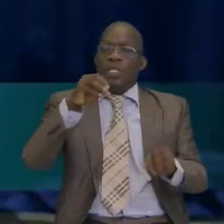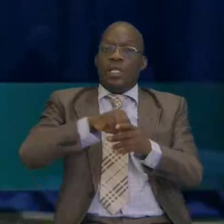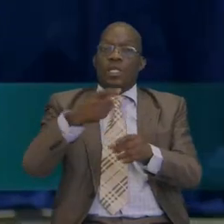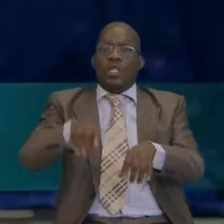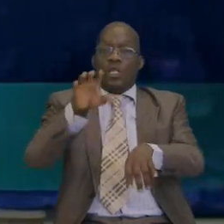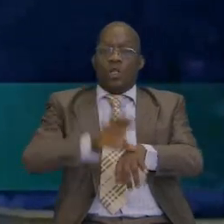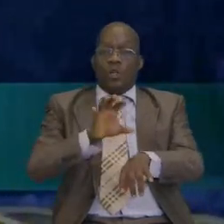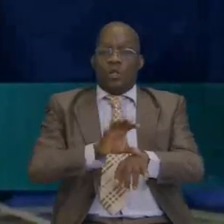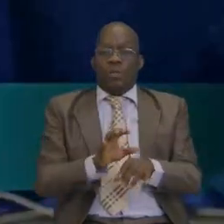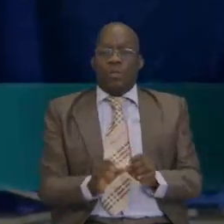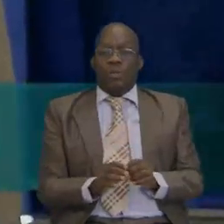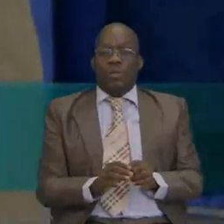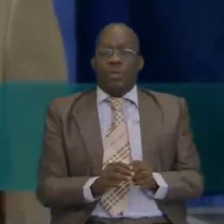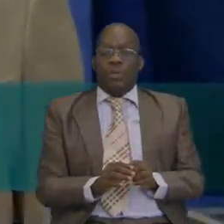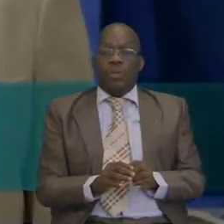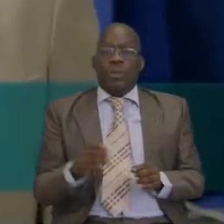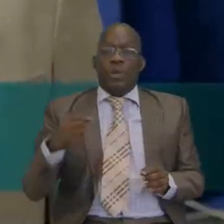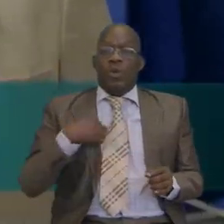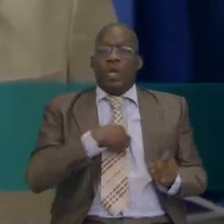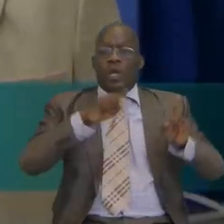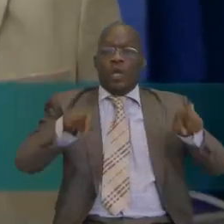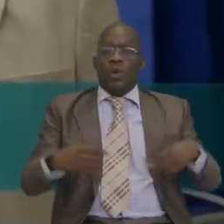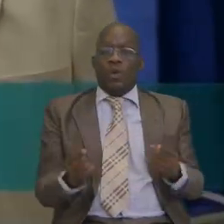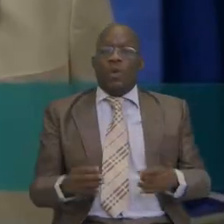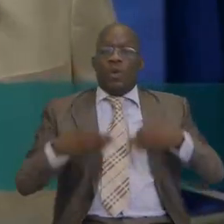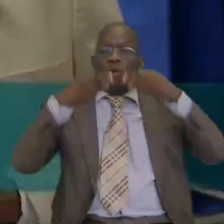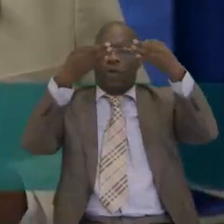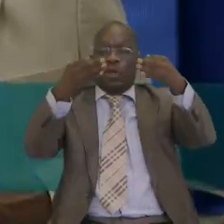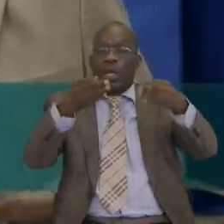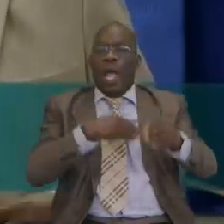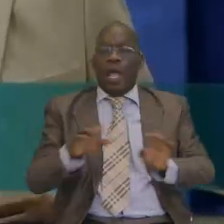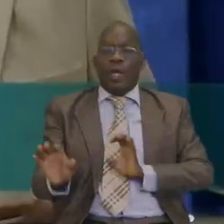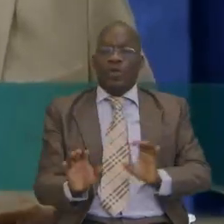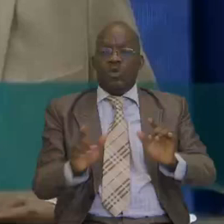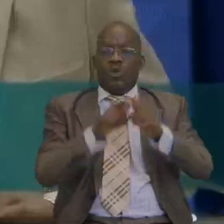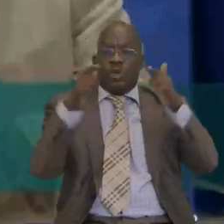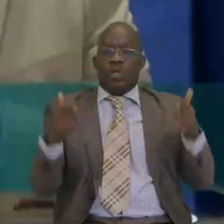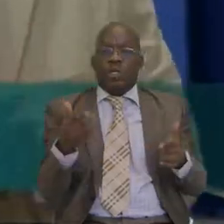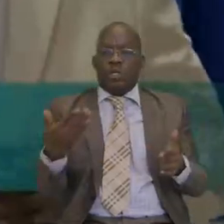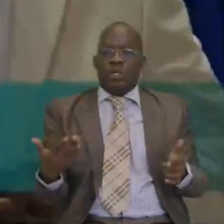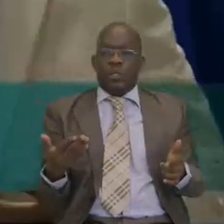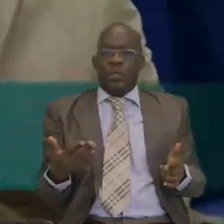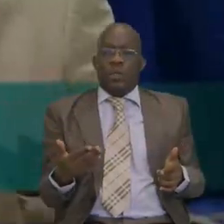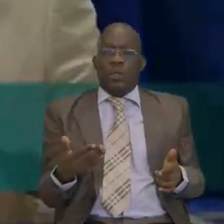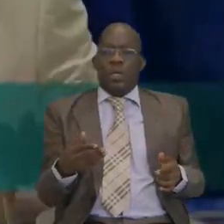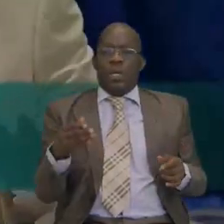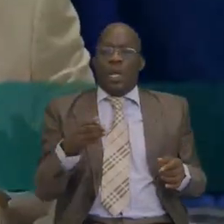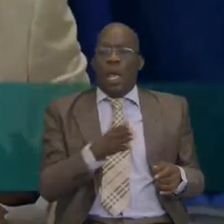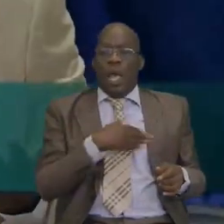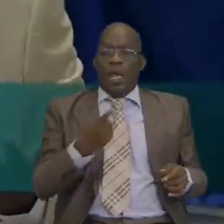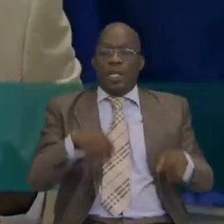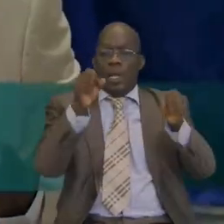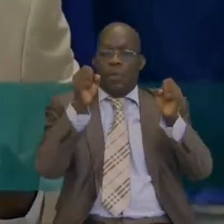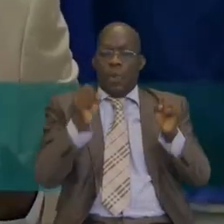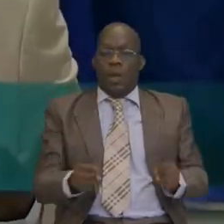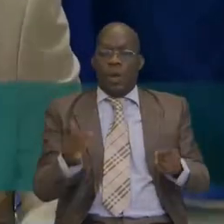dans l'Église. Et nous devons aller et nous devons faire des exploits. Et c'est la puissance